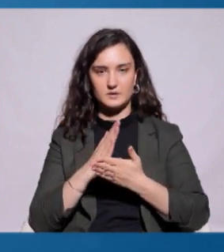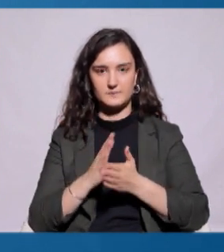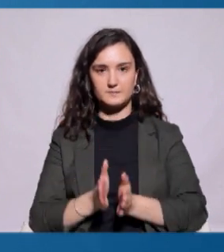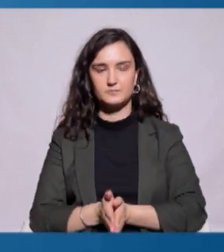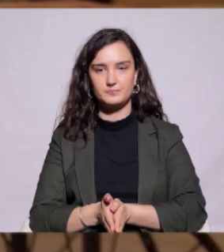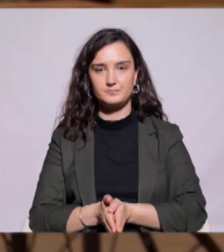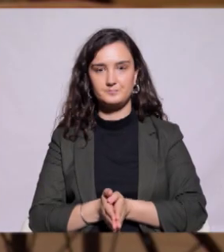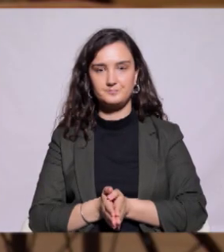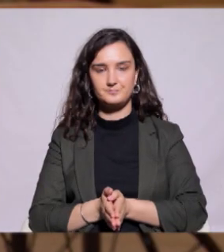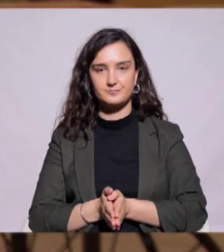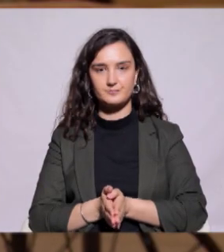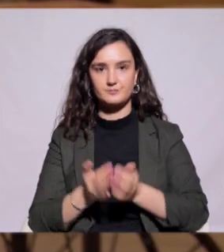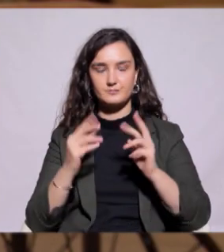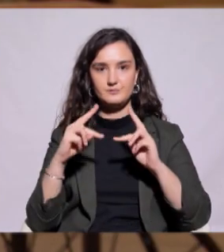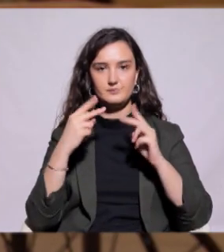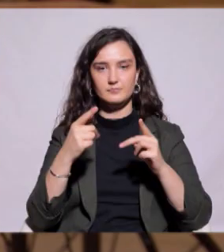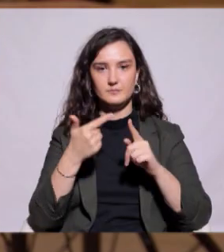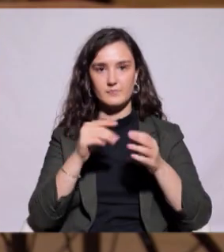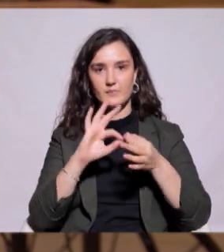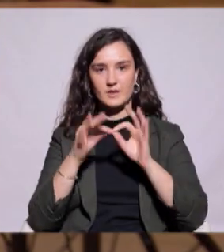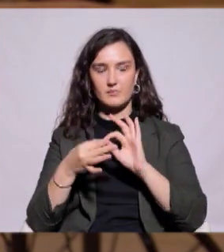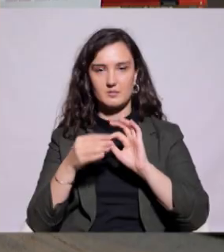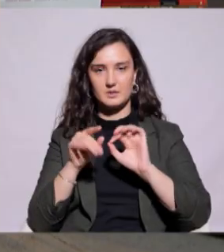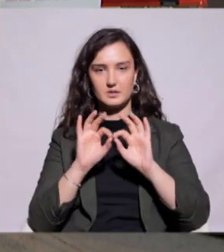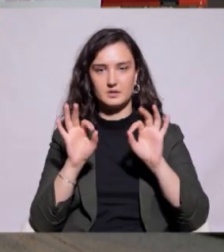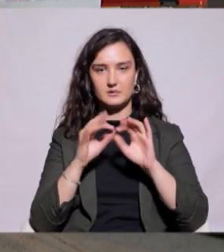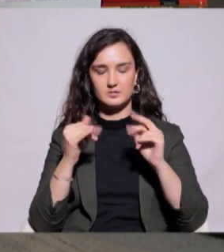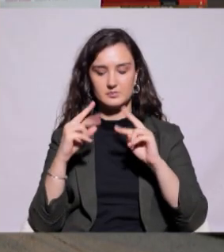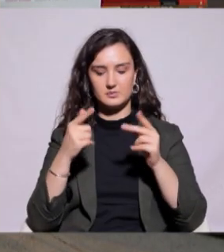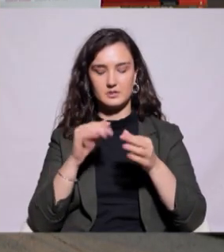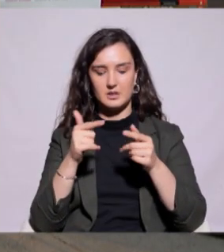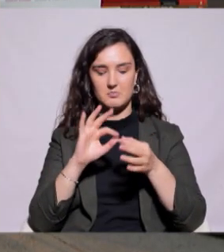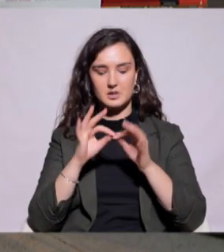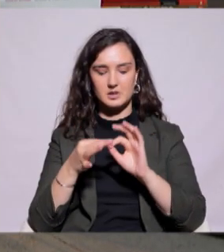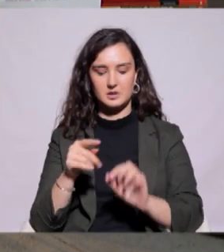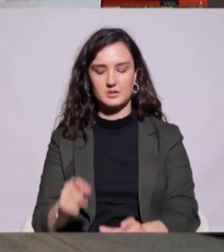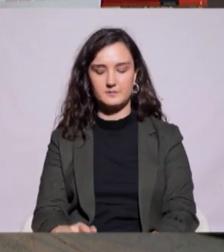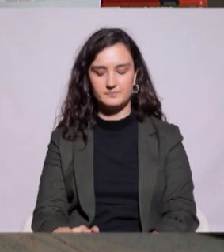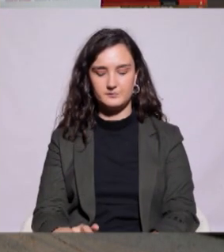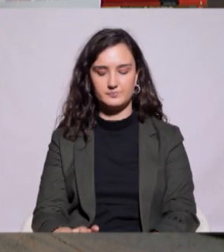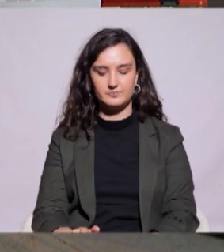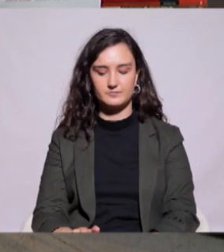Carter. Now, let's move on to our grammar section. ახლა კი გადავიდეთ გრამატიკის ნაწილზე.